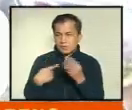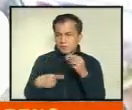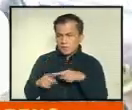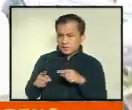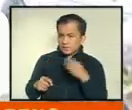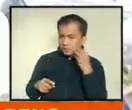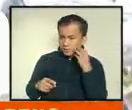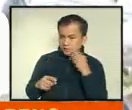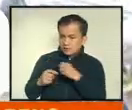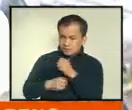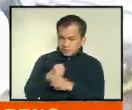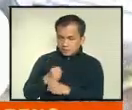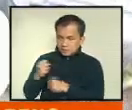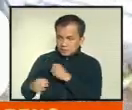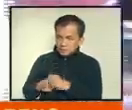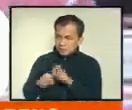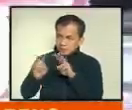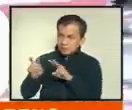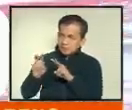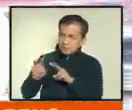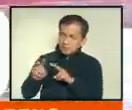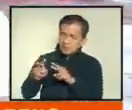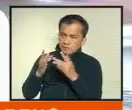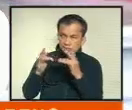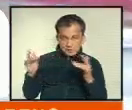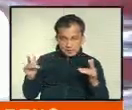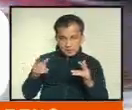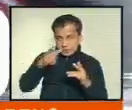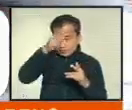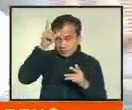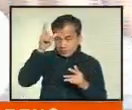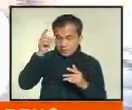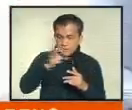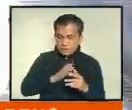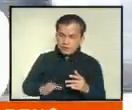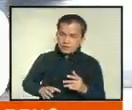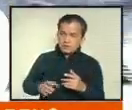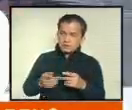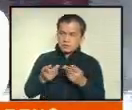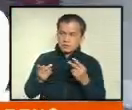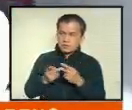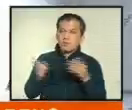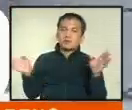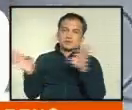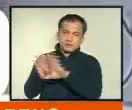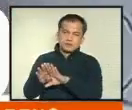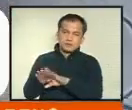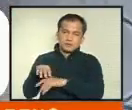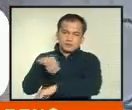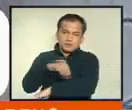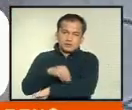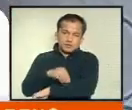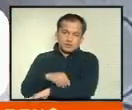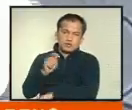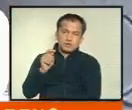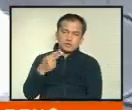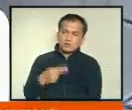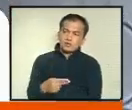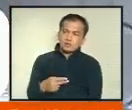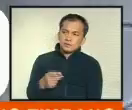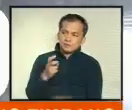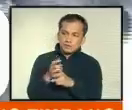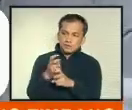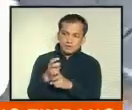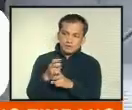kahit ilang dekada nang nasaksihan ang pista ng itim na Nazareno sa lugar, magsasara na lang daw muna ng tindahan sa Huwebes. Mahirap